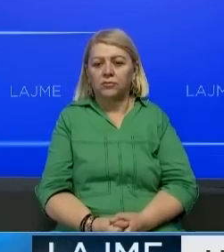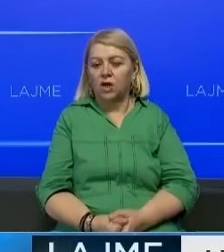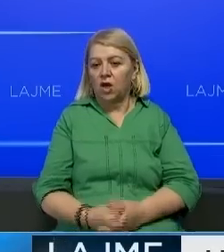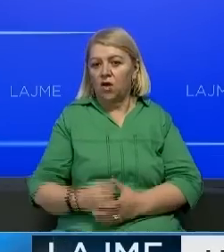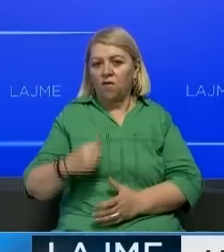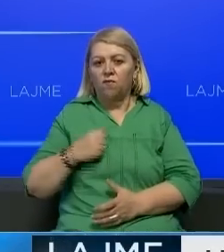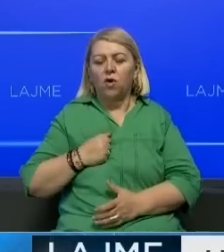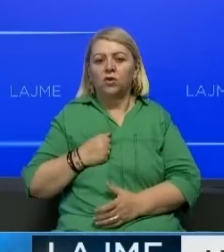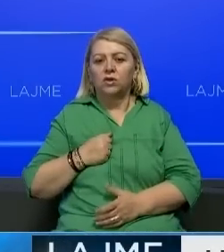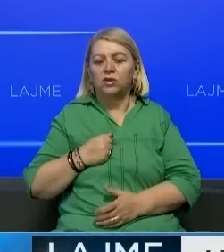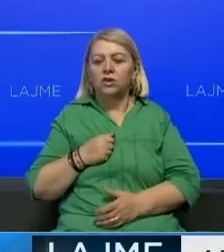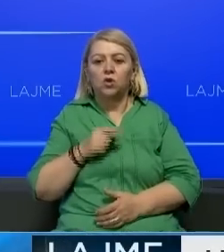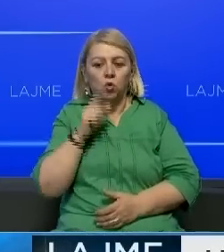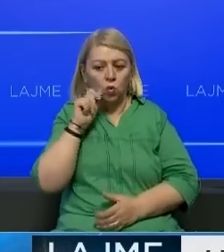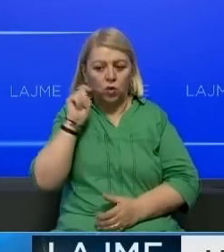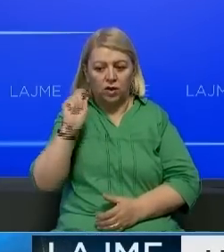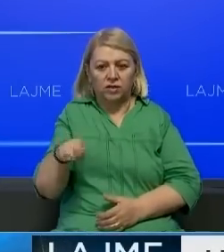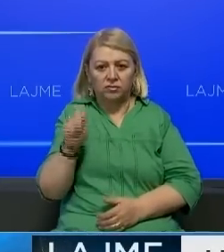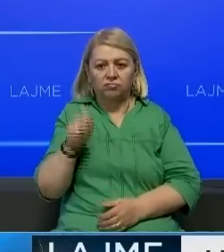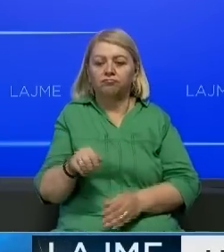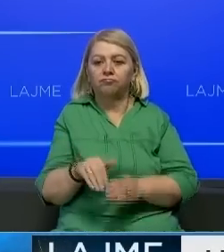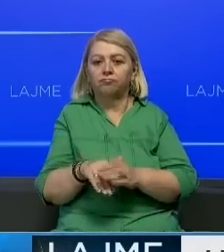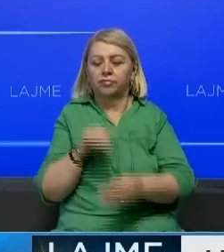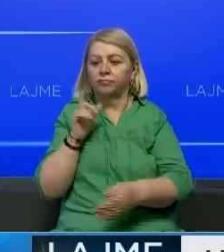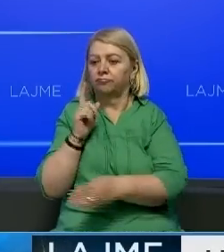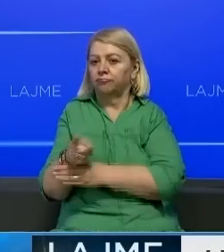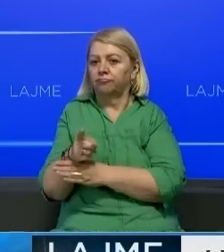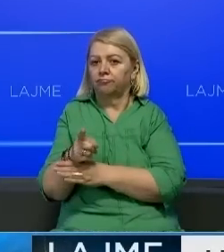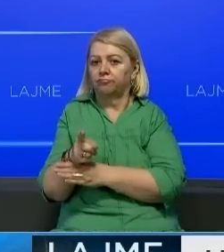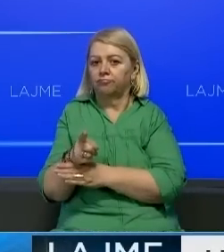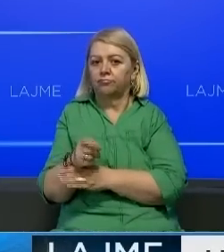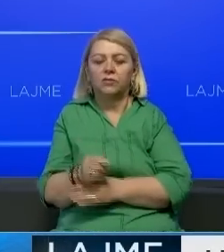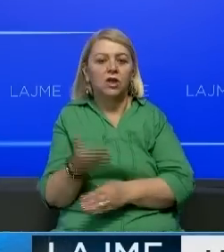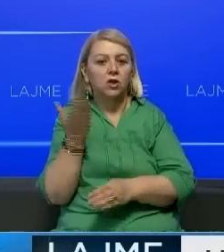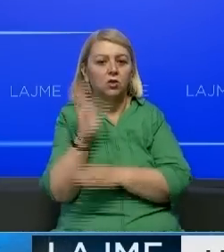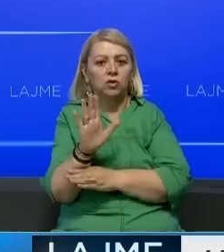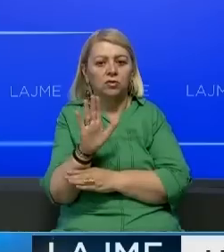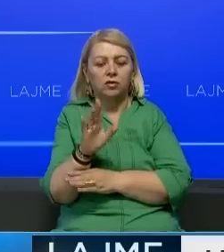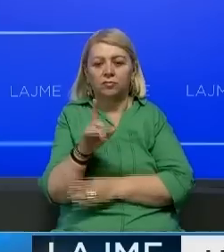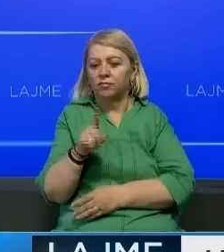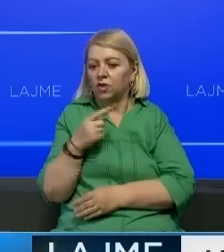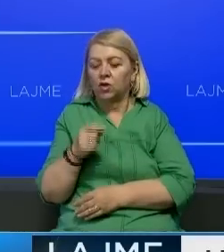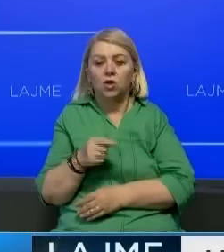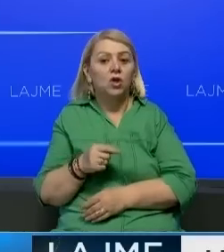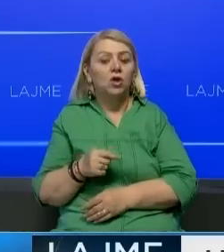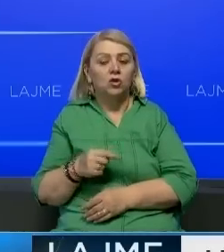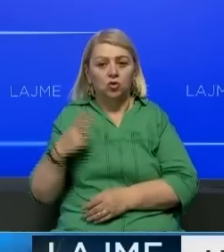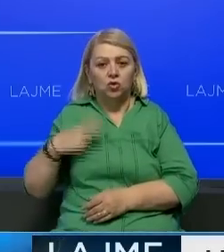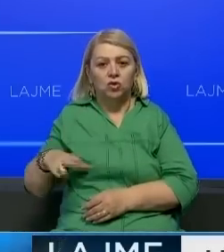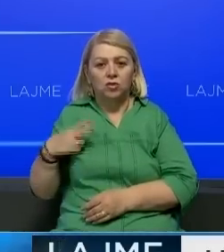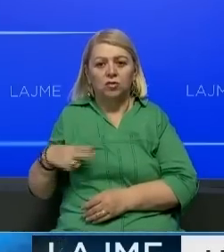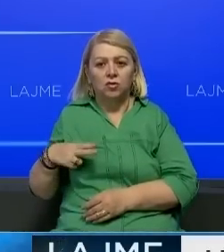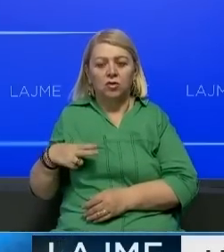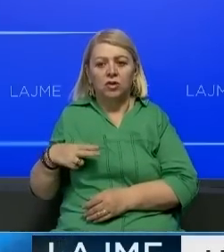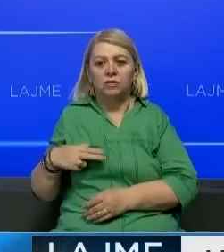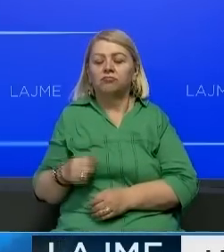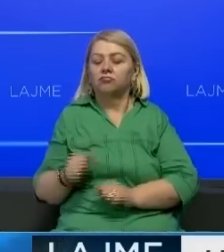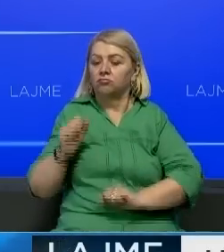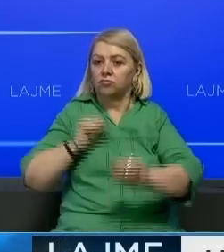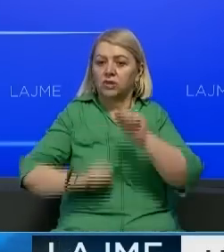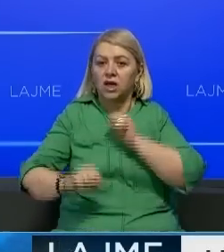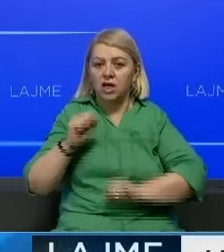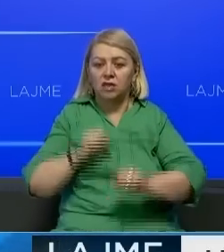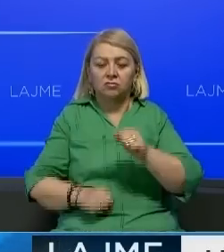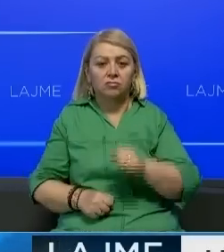Forcat ukrainase janë urdhëruar të tërhiqen nga Severodonetsk sipas zyrtarit të lartë rajonal. Qyteti lindor ka duruar javë të tëra bombardime,